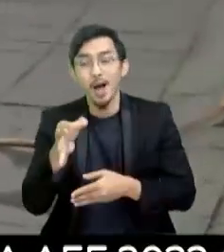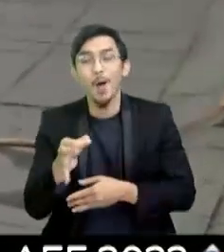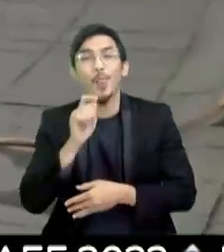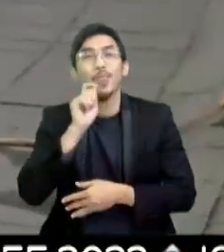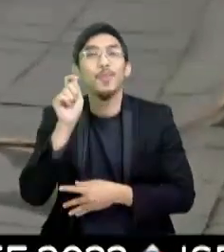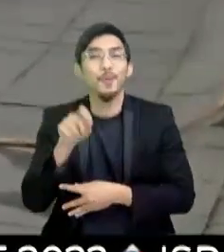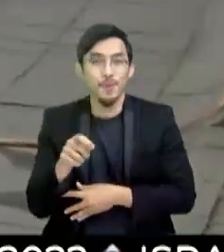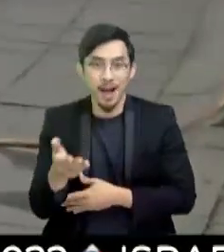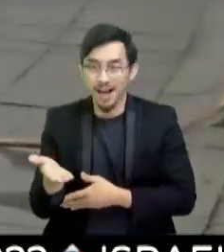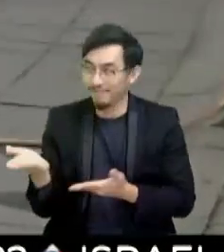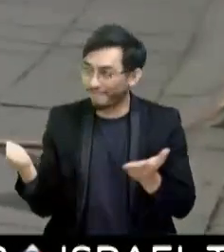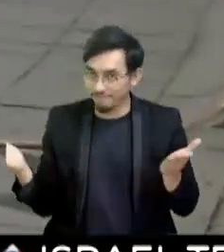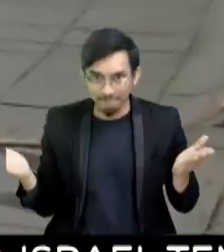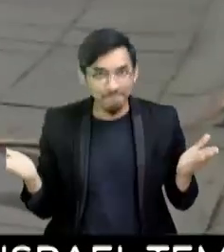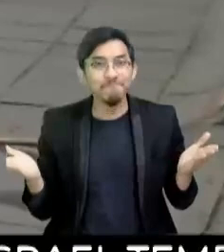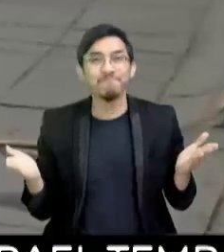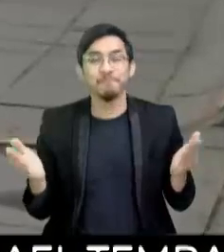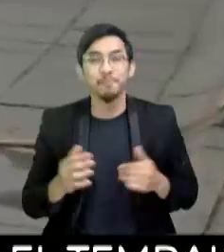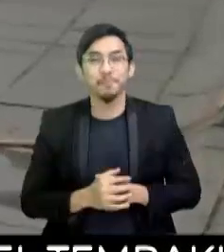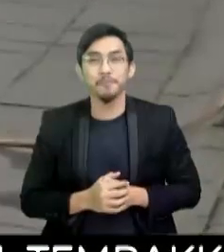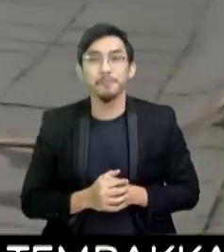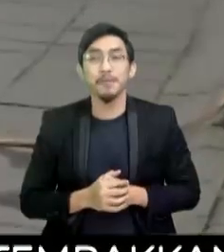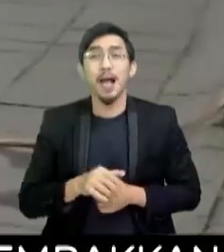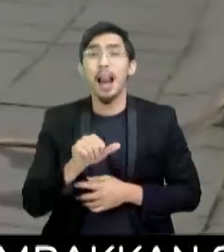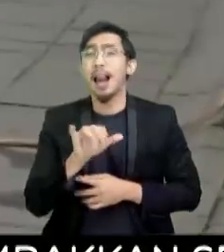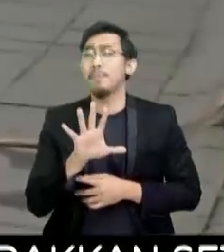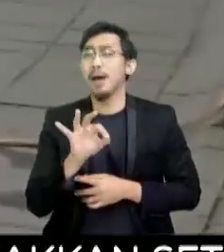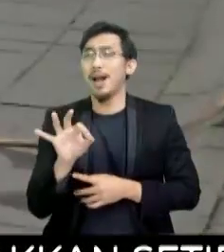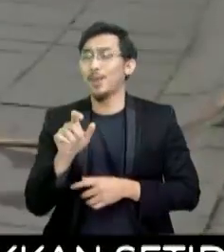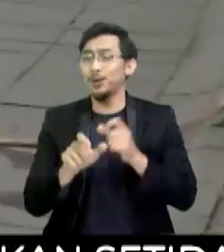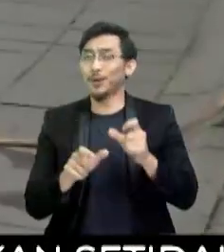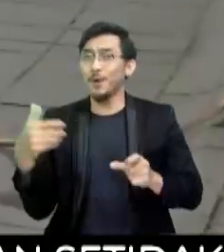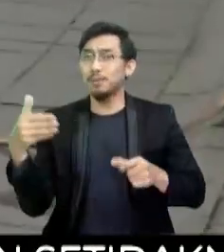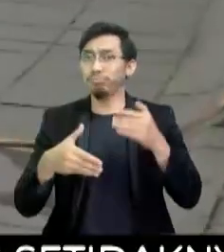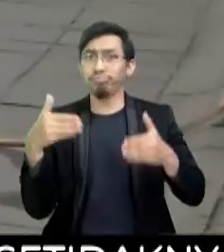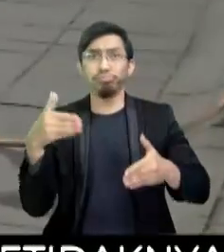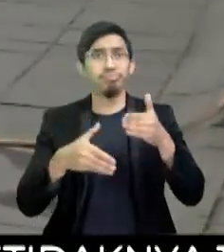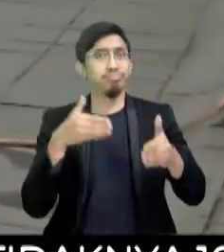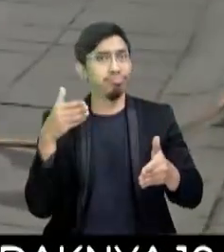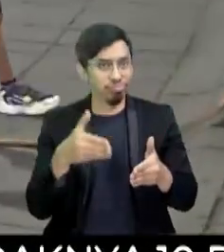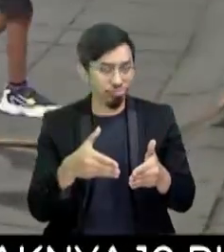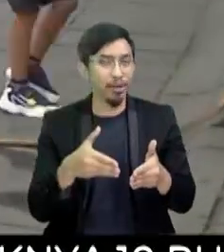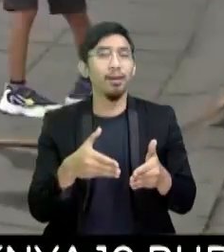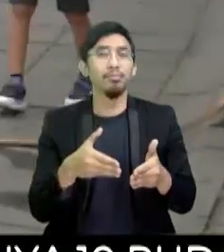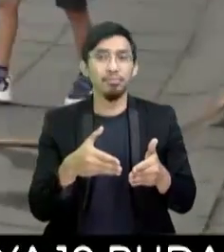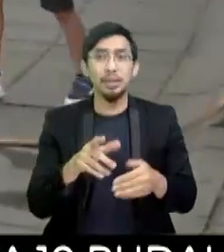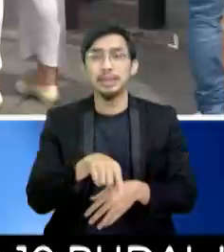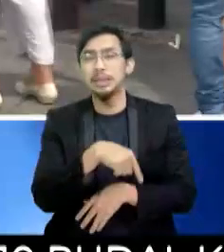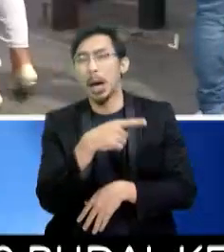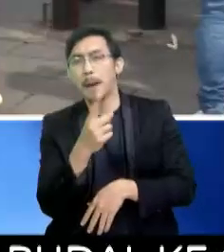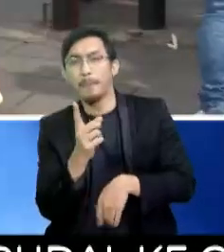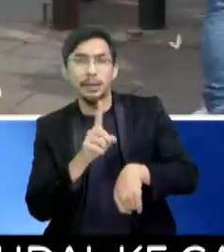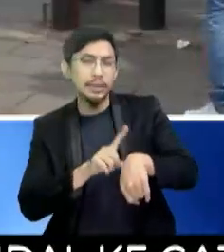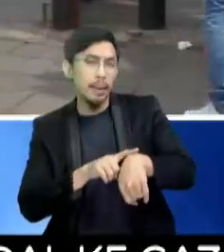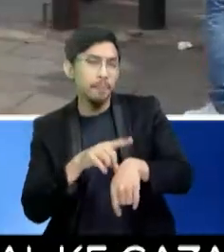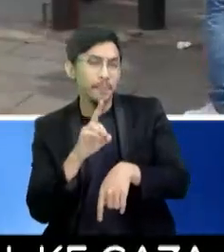Tua Jakarta, lebih dari 500 pengunjung memadati kawasan wisata hingga minggu siang. Berdasarkan keterangan